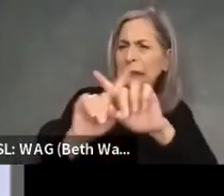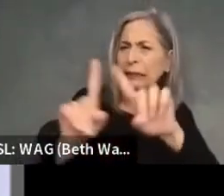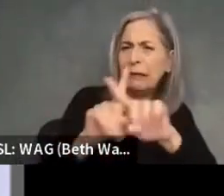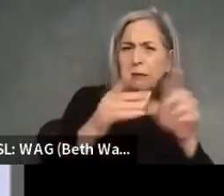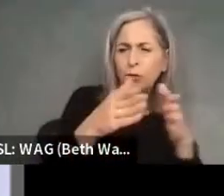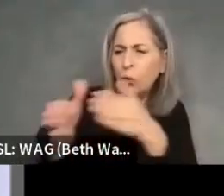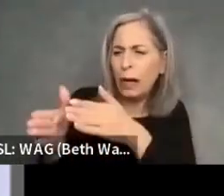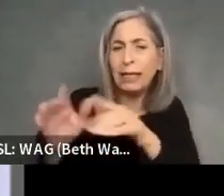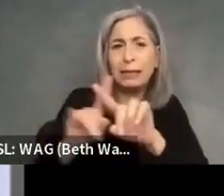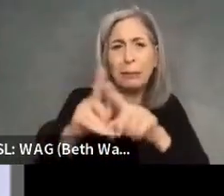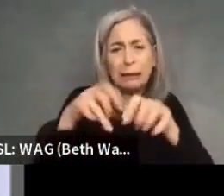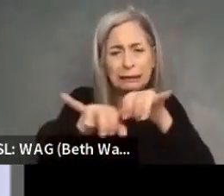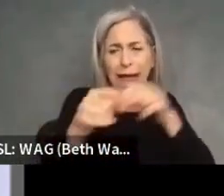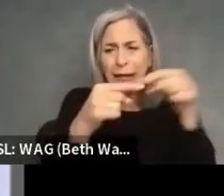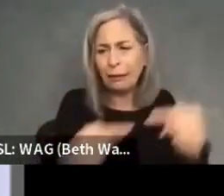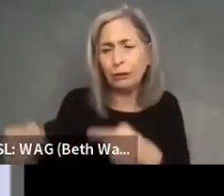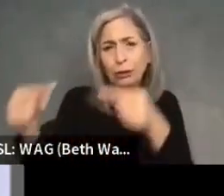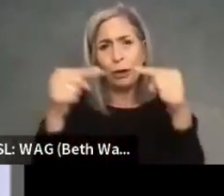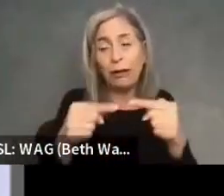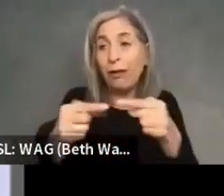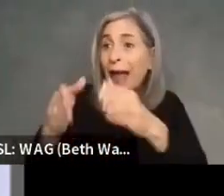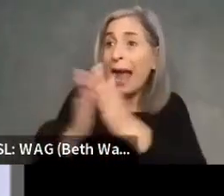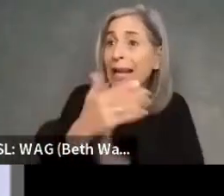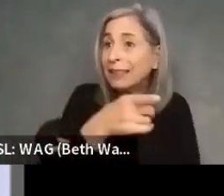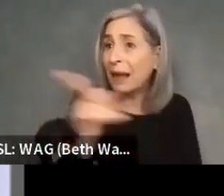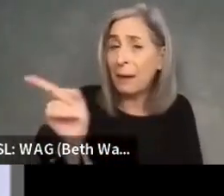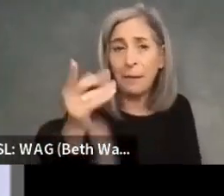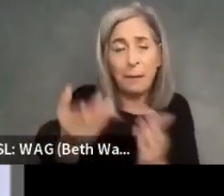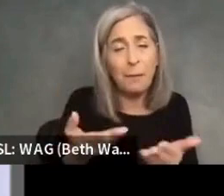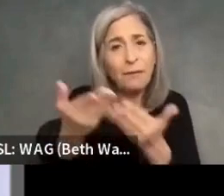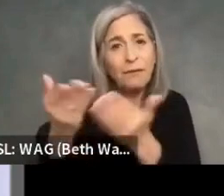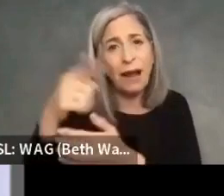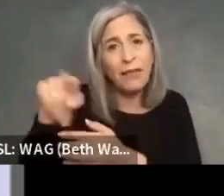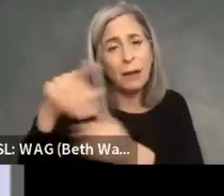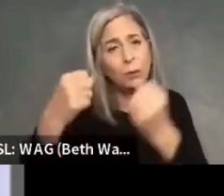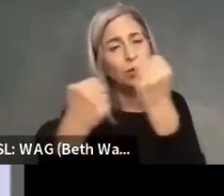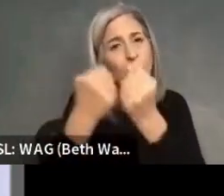去问他们，他们需不需要语言翻译。